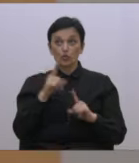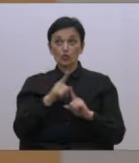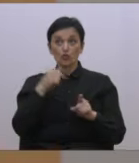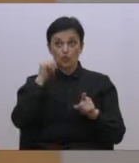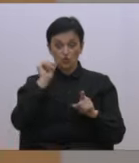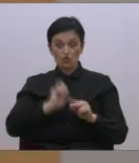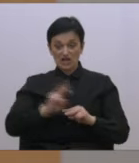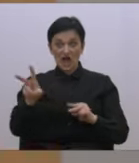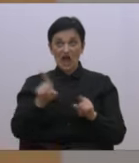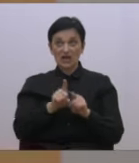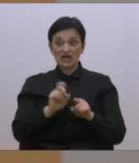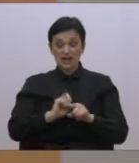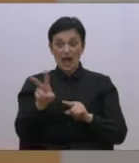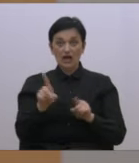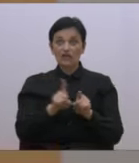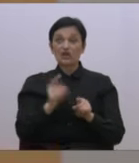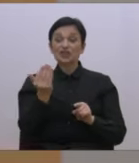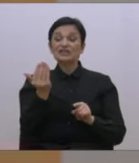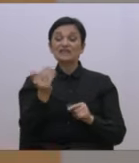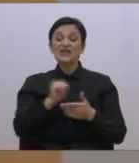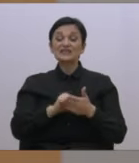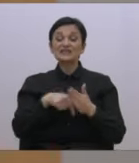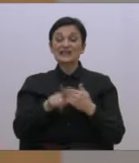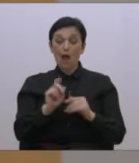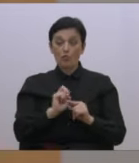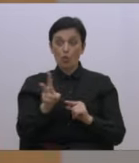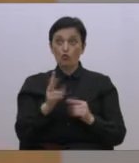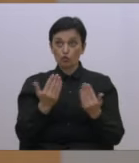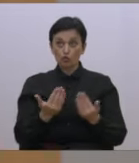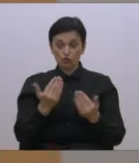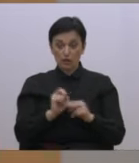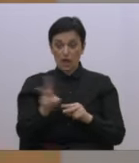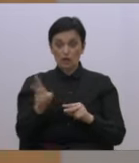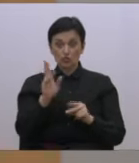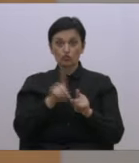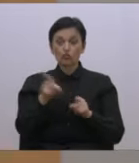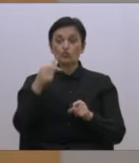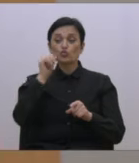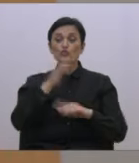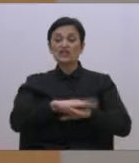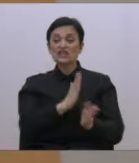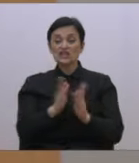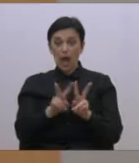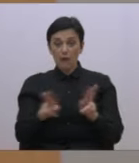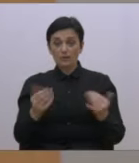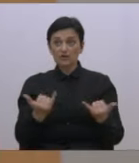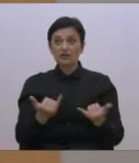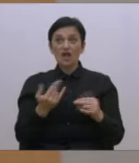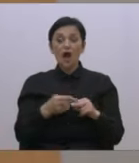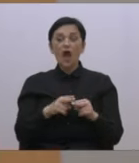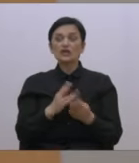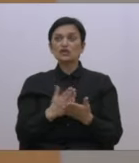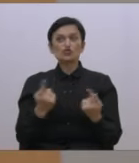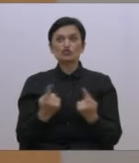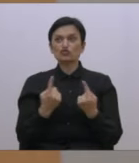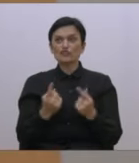არა გაყრა თქვენს გამოიყო და დღესაც გაყრიან თუ ისე მოიფცებით გუში როგორც იქცეოდით ეგ არის